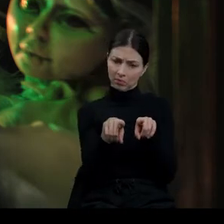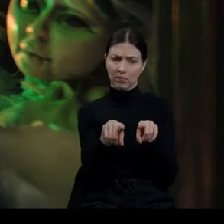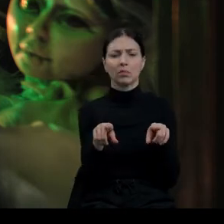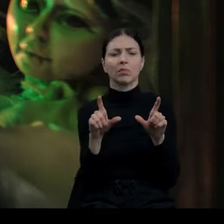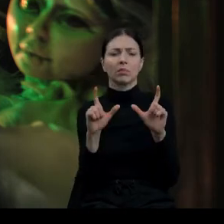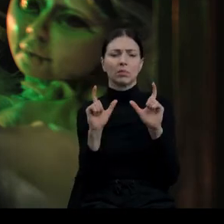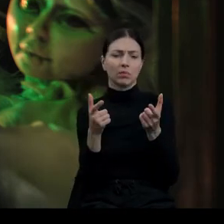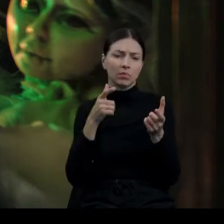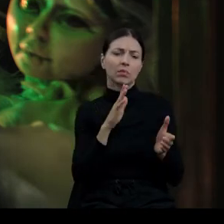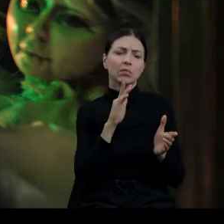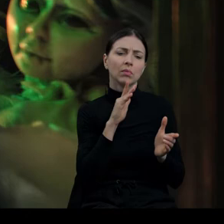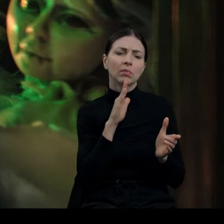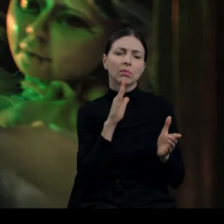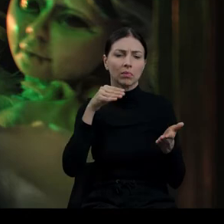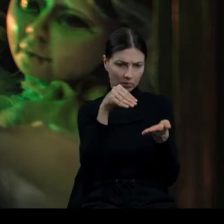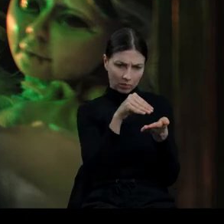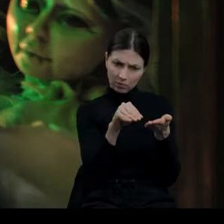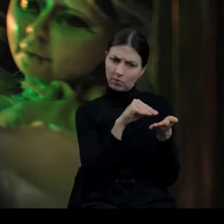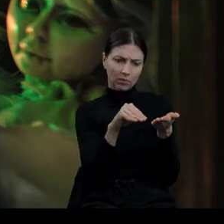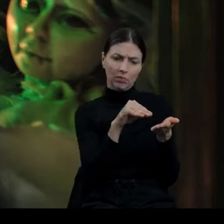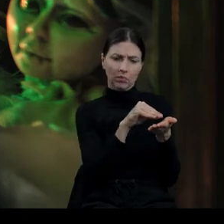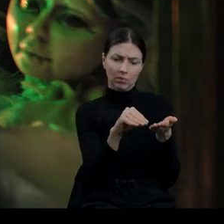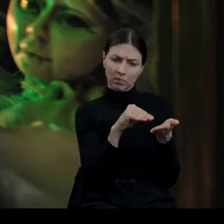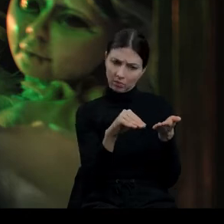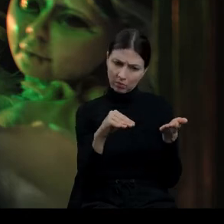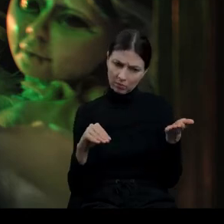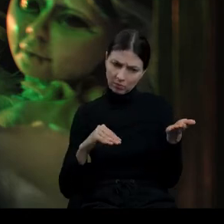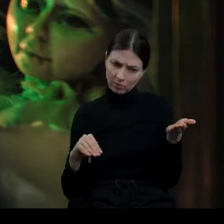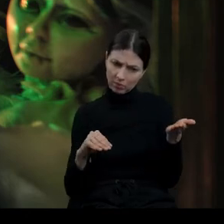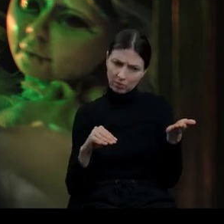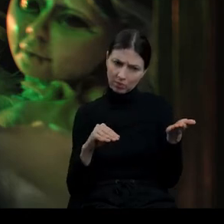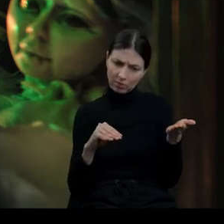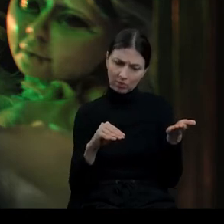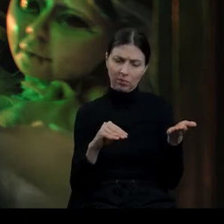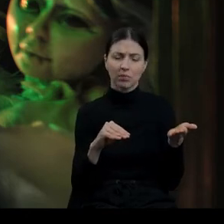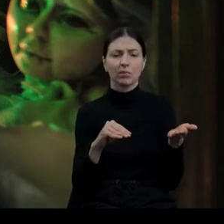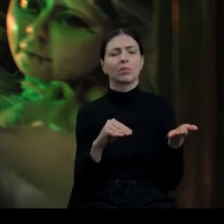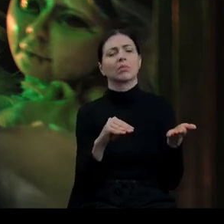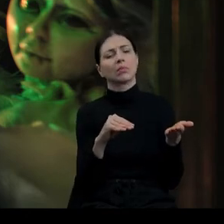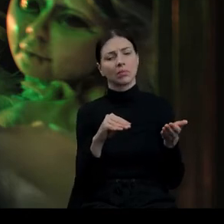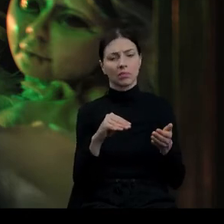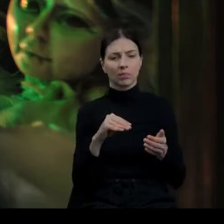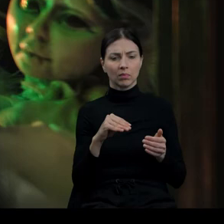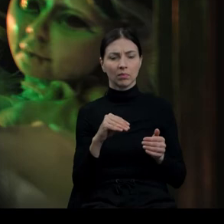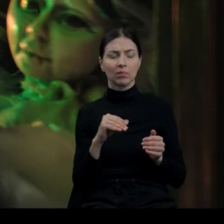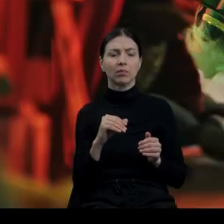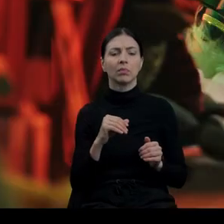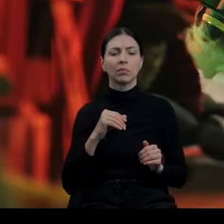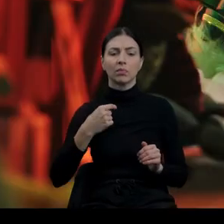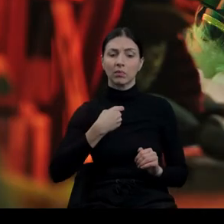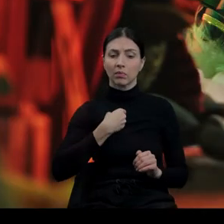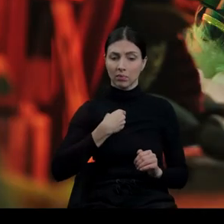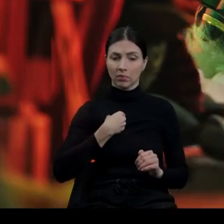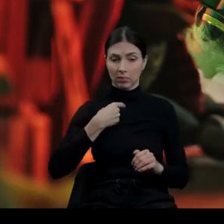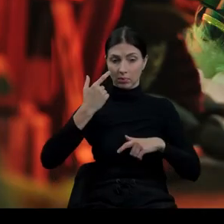jeśli jakiś tam proces twórczy wchodzę, to zazwyczaj trwa i rzadko